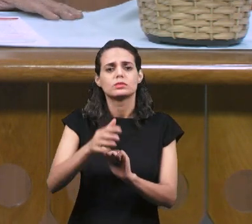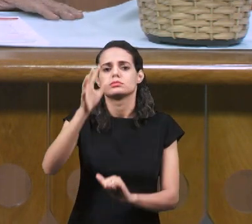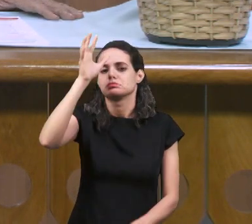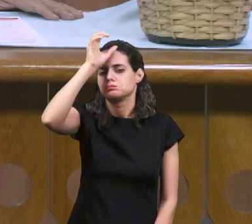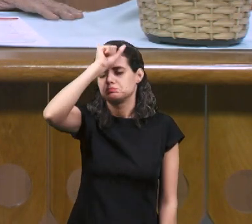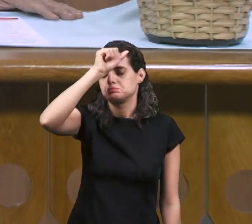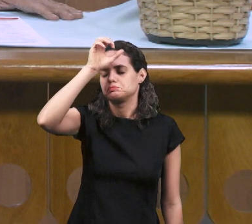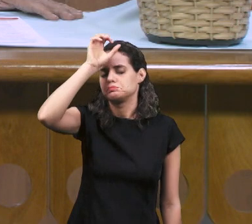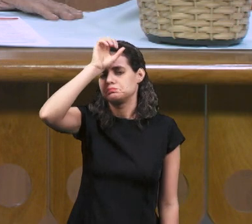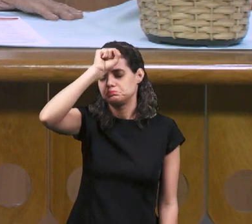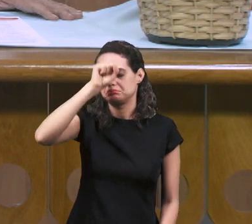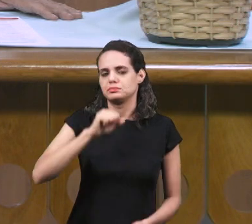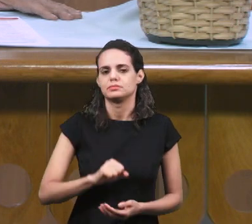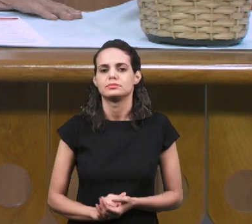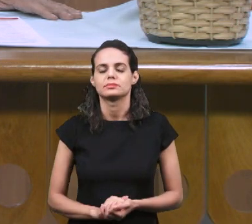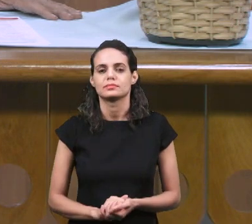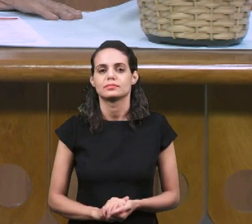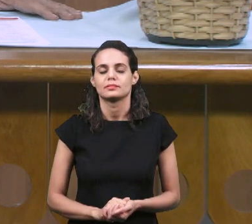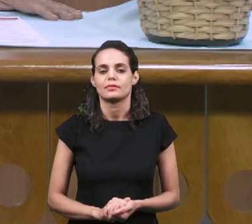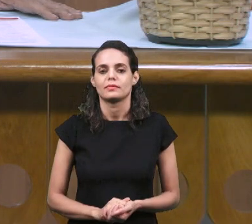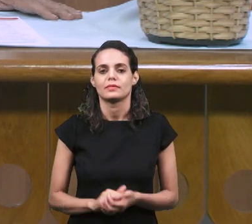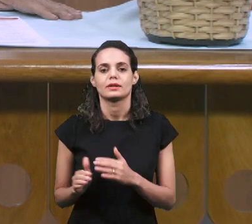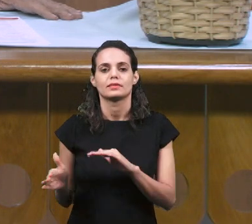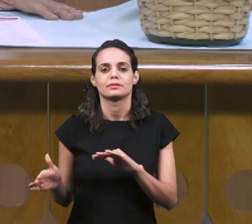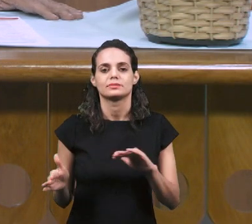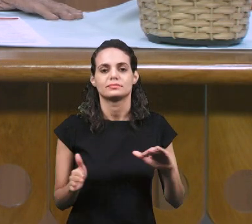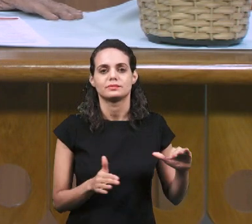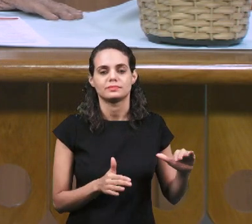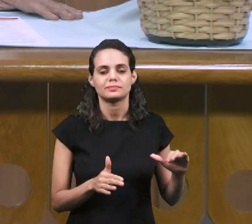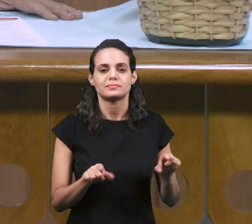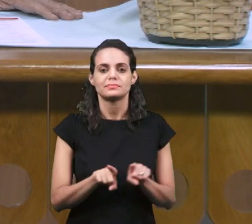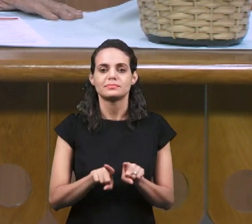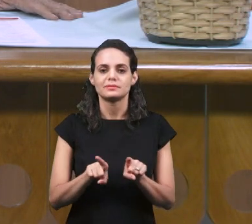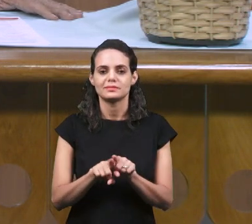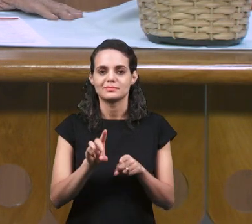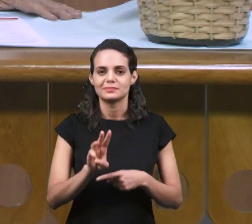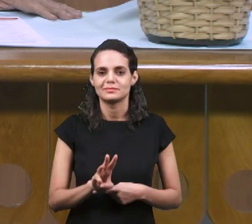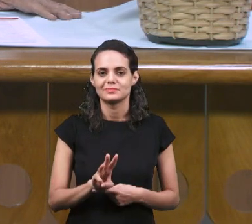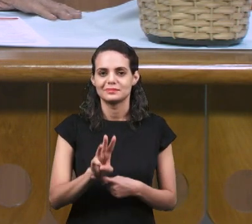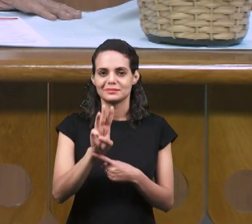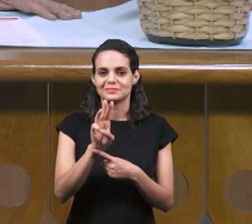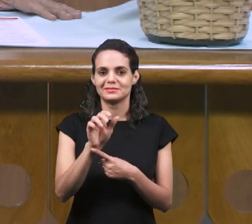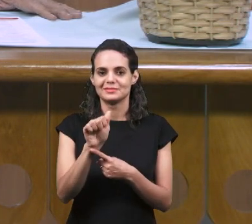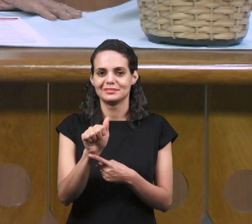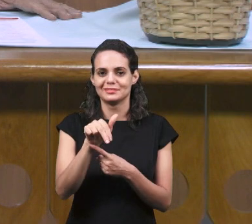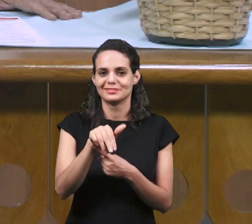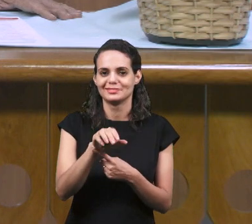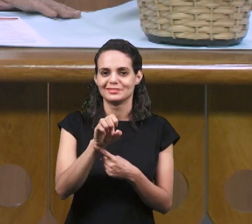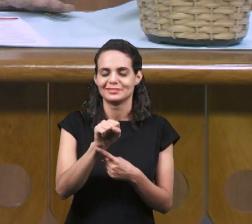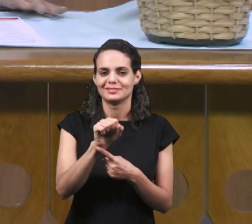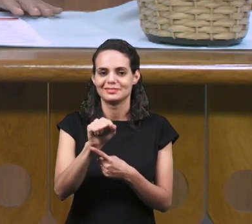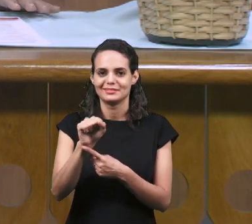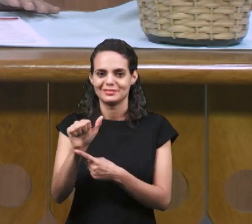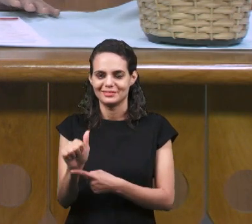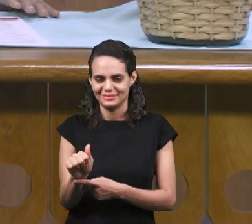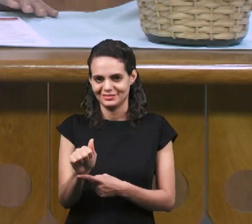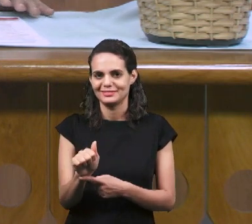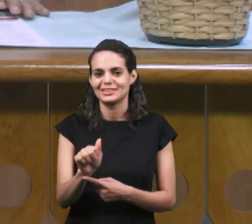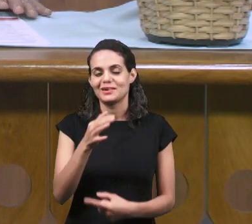sa participation. Aussi, une autre sœur ici qui envoie sa contribution, de groupe de jeunes de